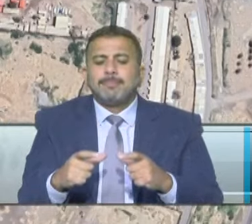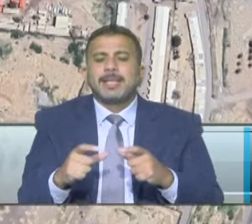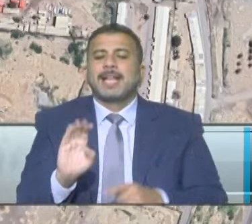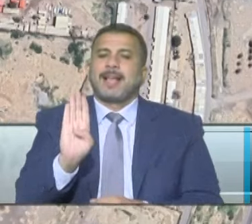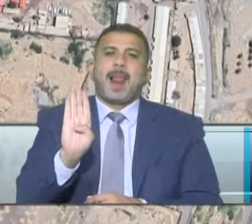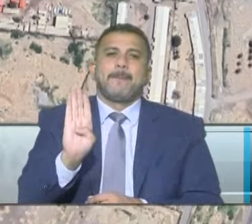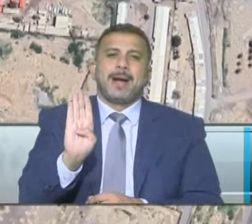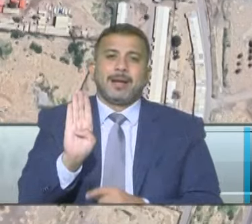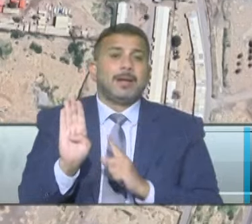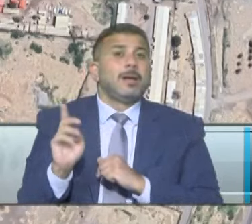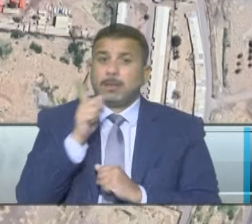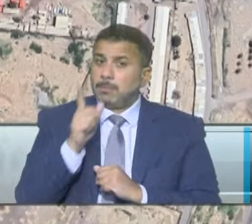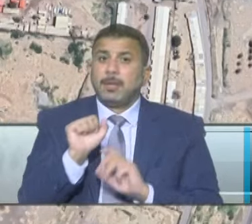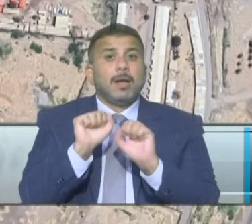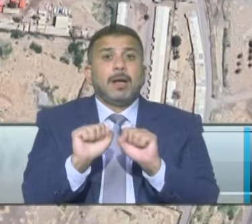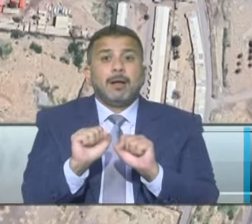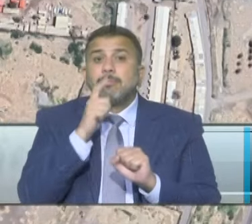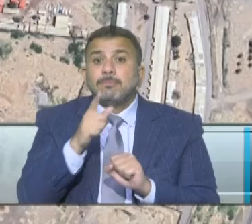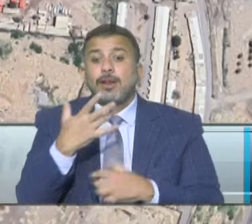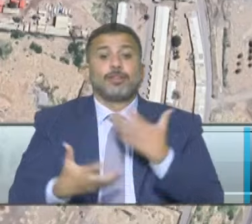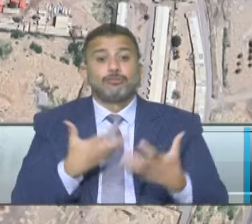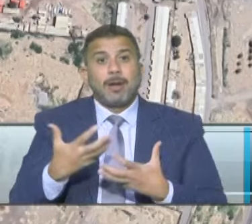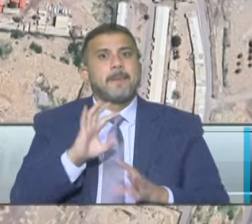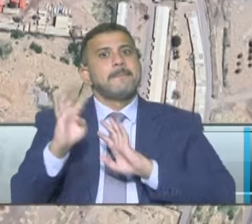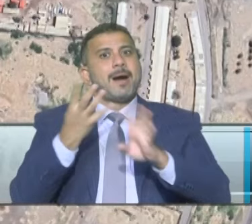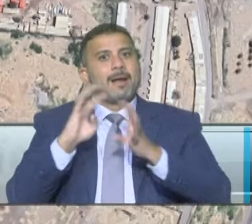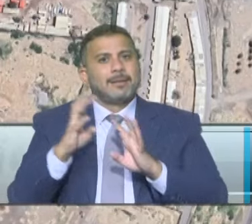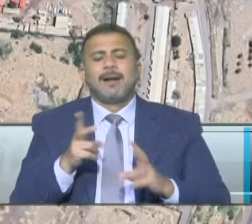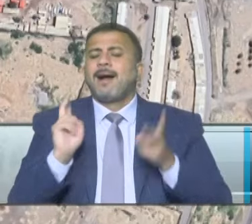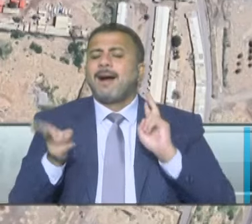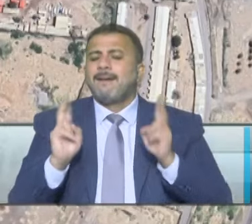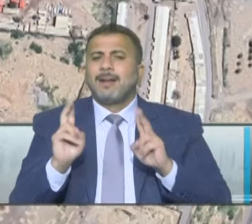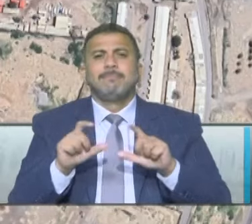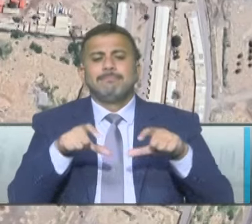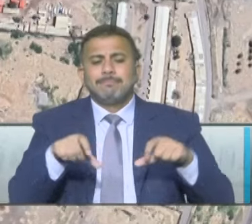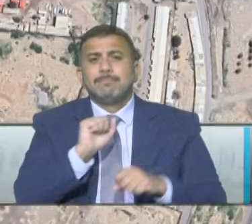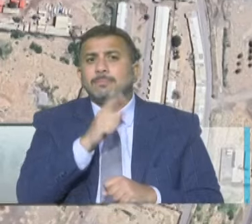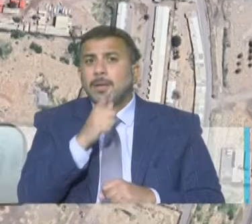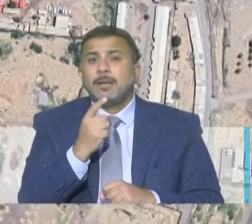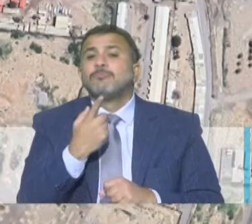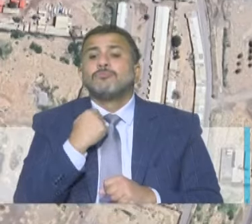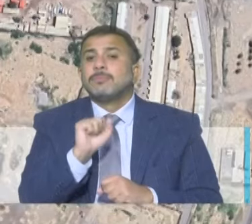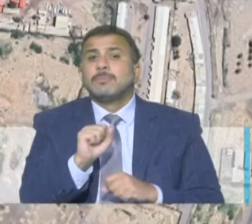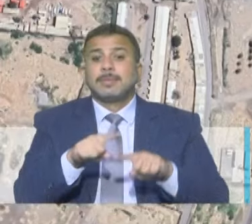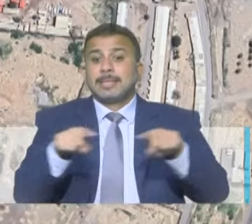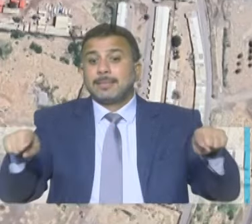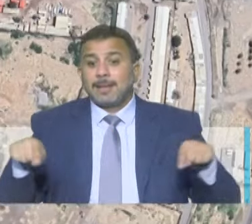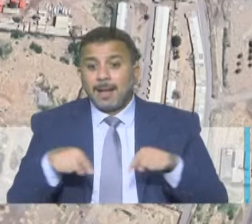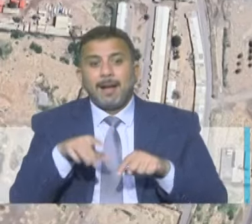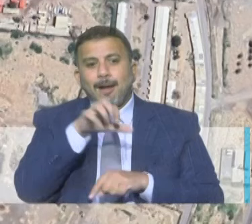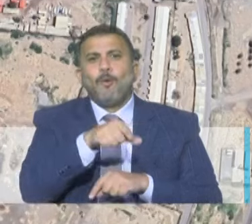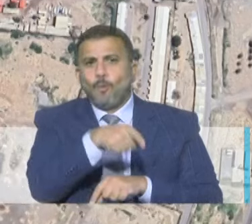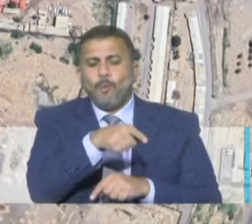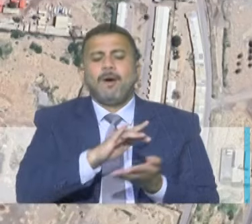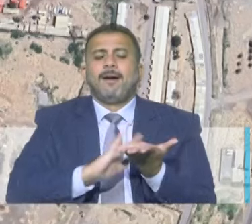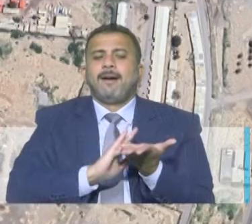كلب وهذه المنطقه بتخصص لهذه الانشطه والمهرجانات والفعاليات التي تقام وتحتاج ساحه فعاليات